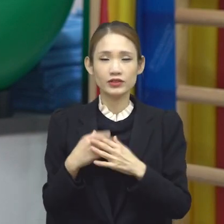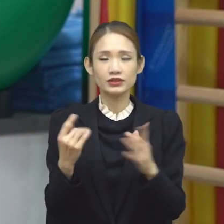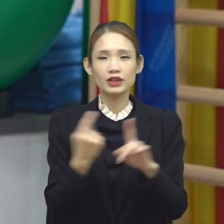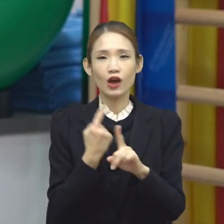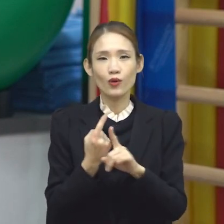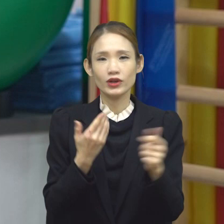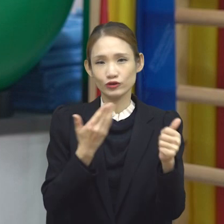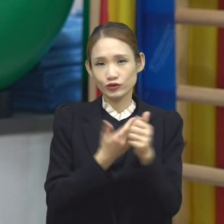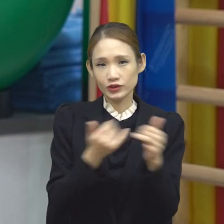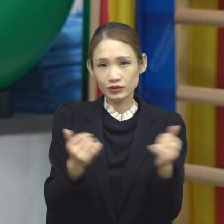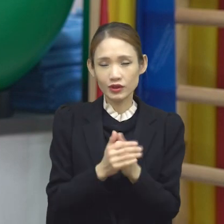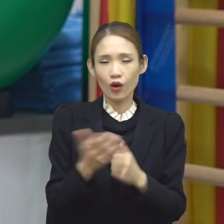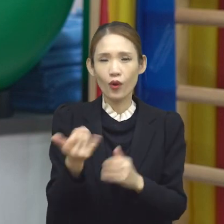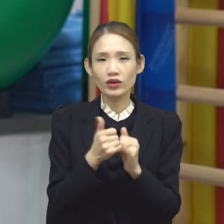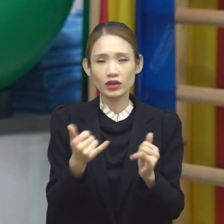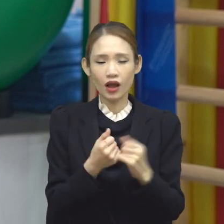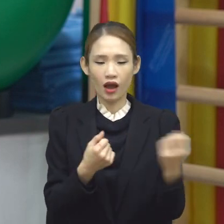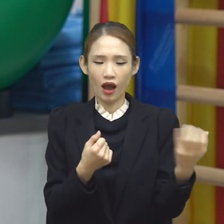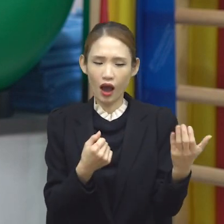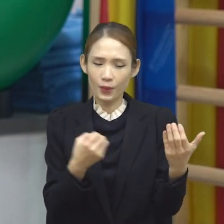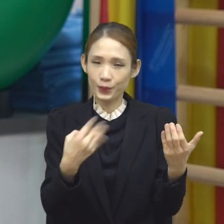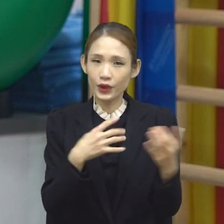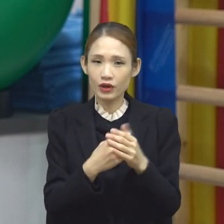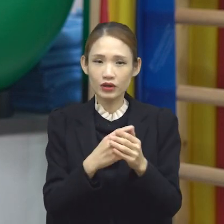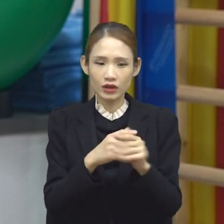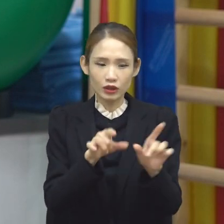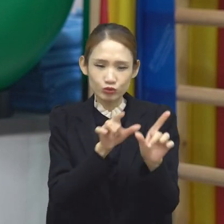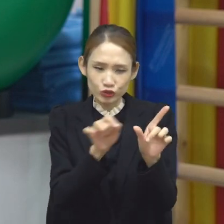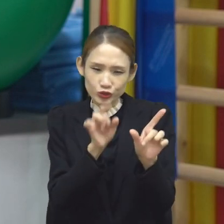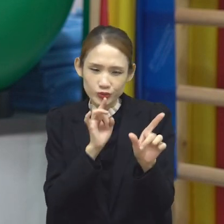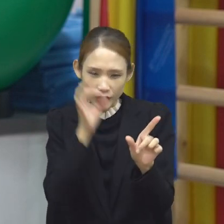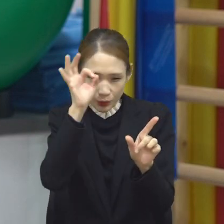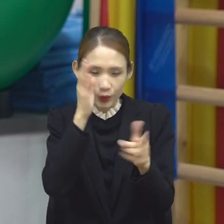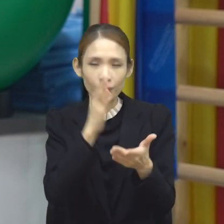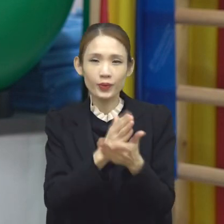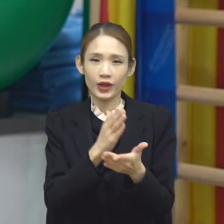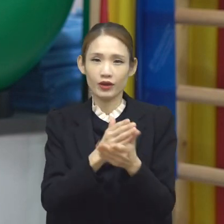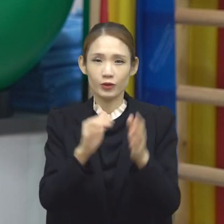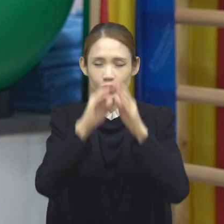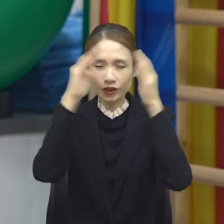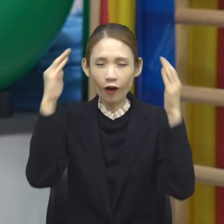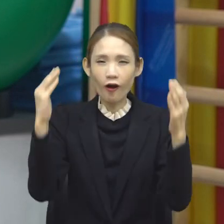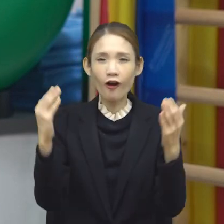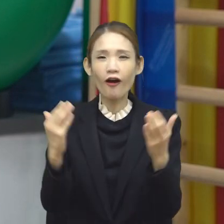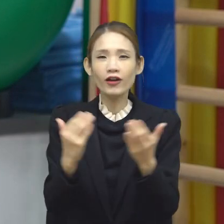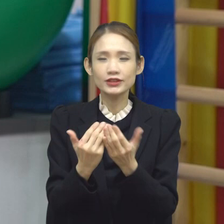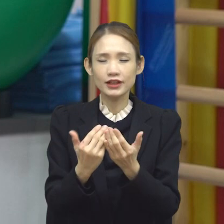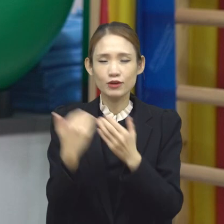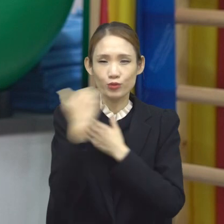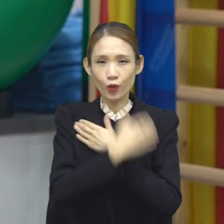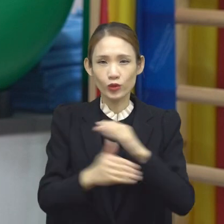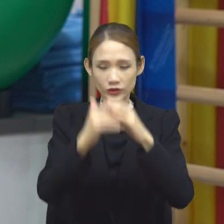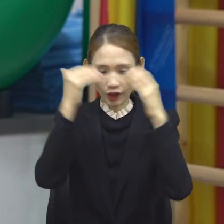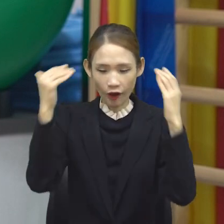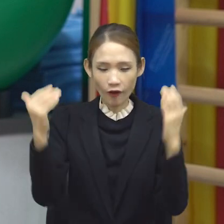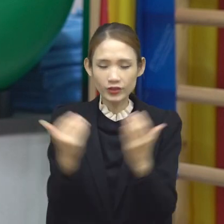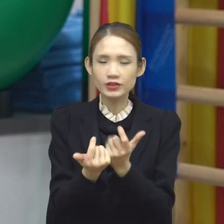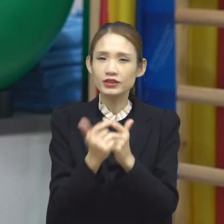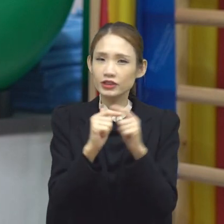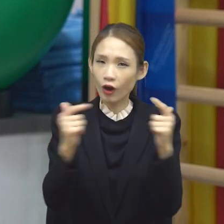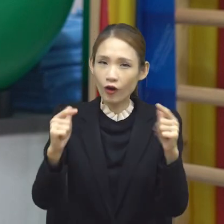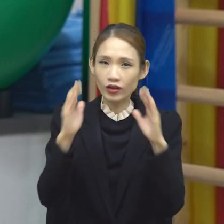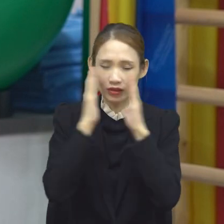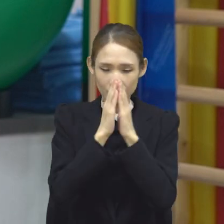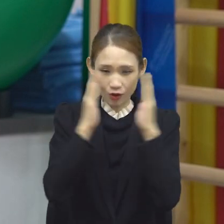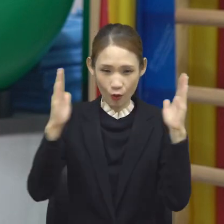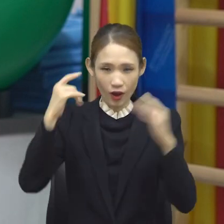하시는 분들도 환자가 어디가 아프다면 그 부분만 볼 것이 아니라 그 환자의 그런 전체적인 전반적인 것을 더